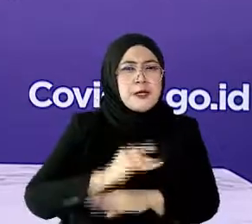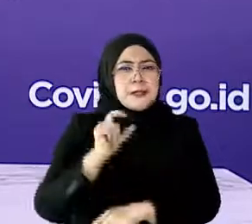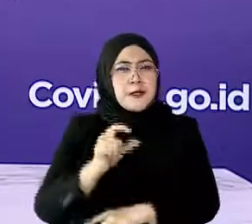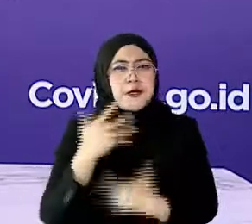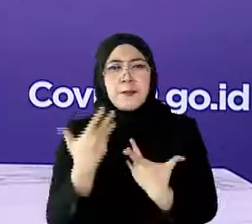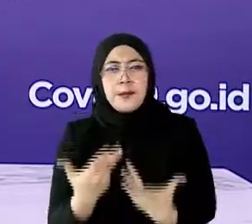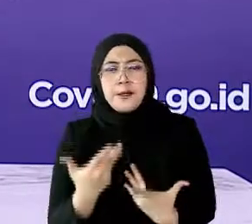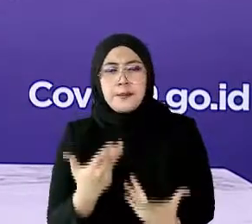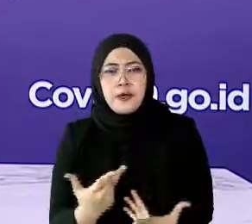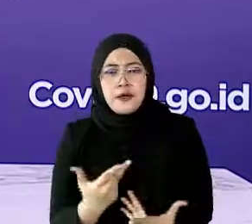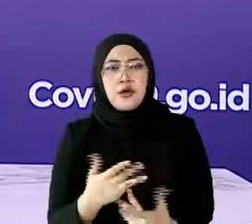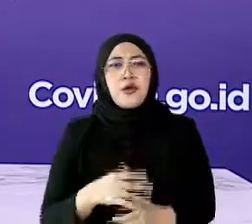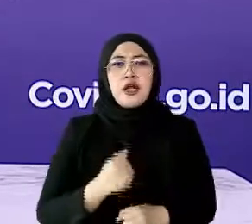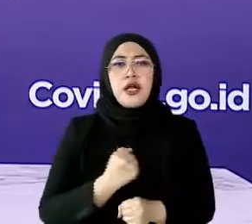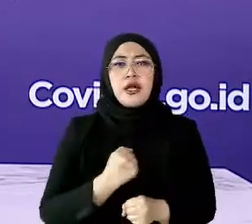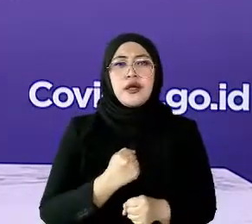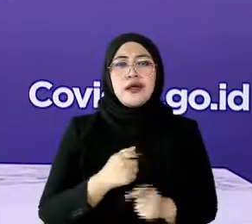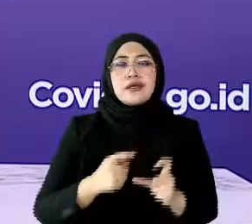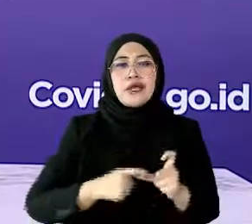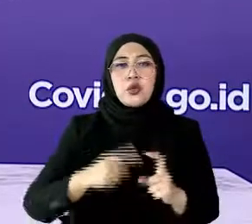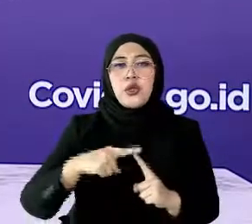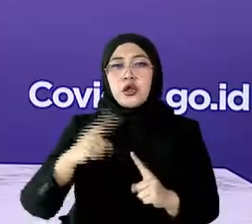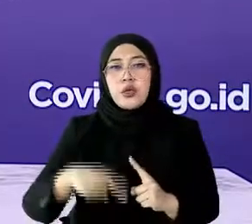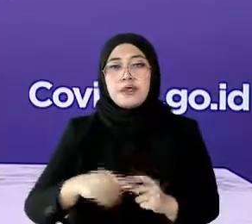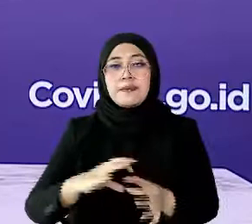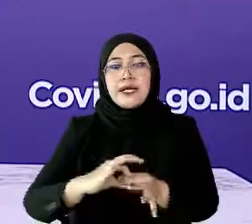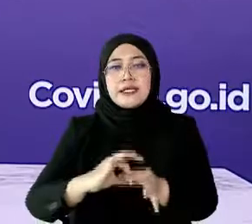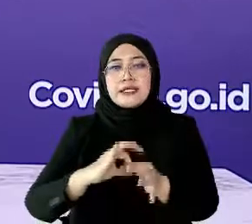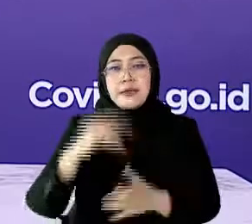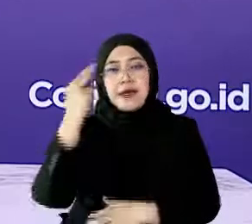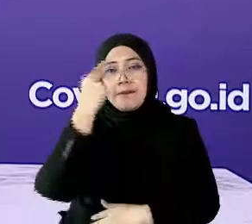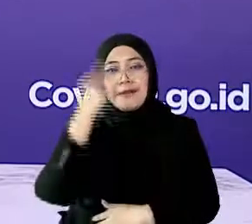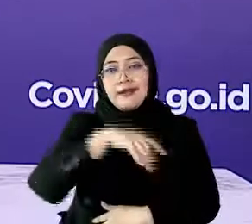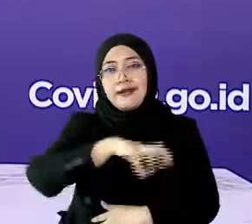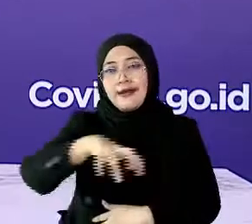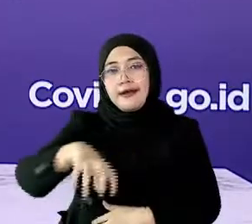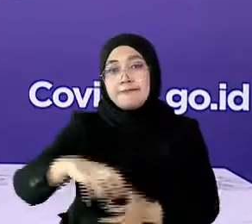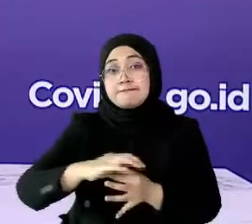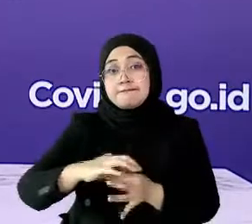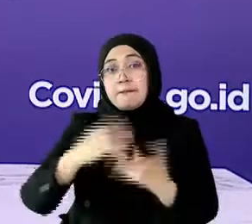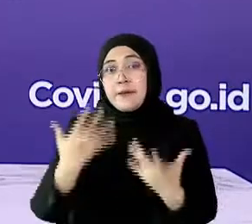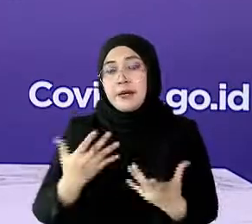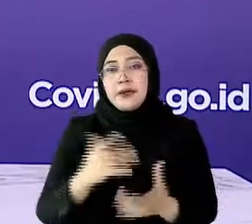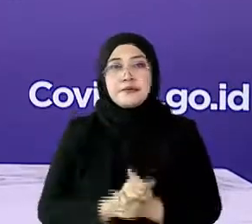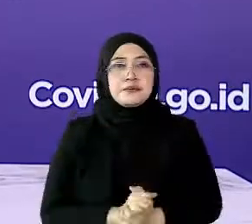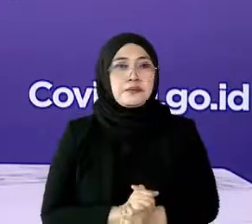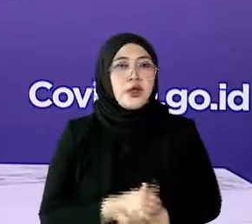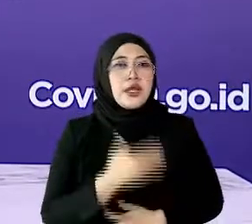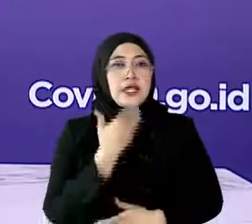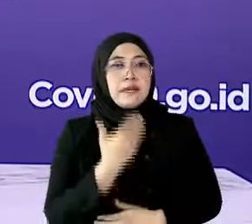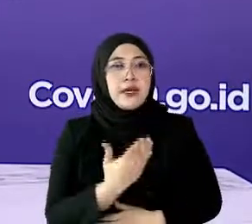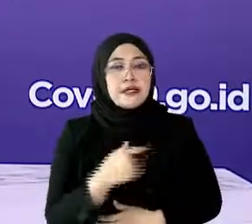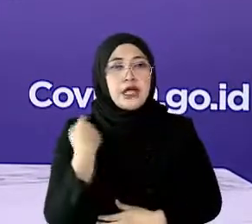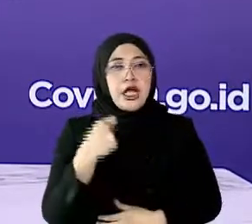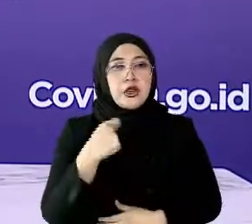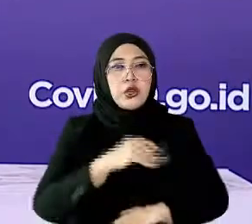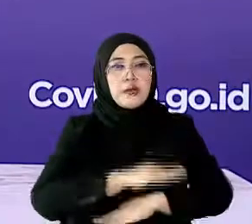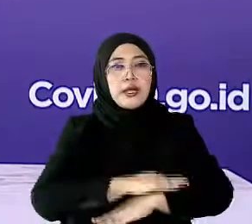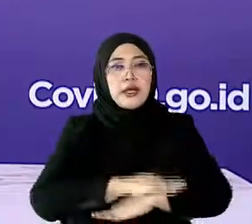kasus yang dilakukan Satgas dengan Pemda setempat terima kasih terima kasih kepada kantor berita Turki